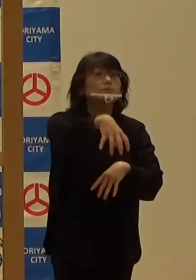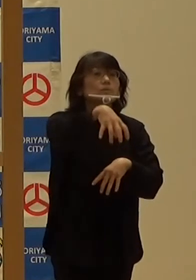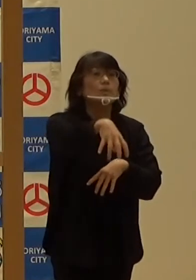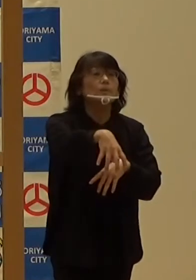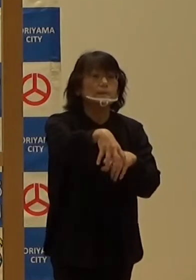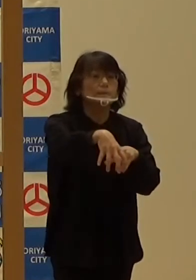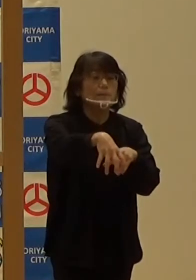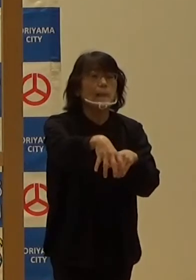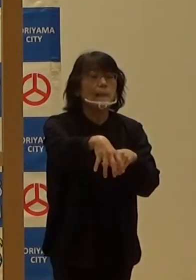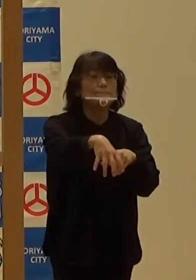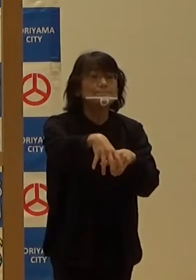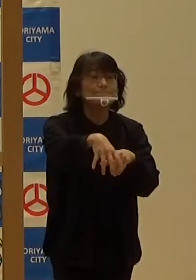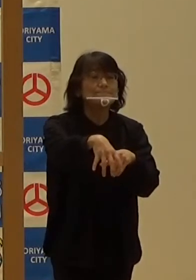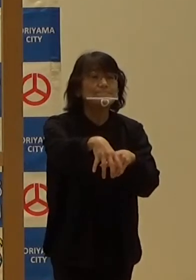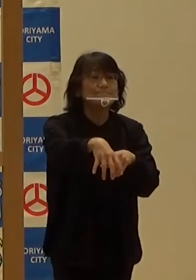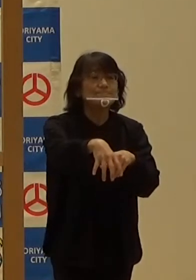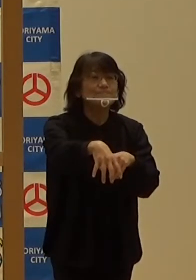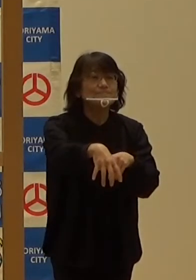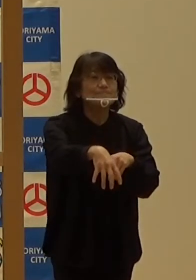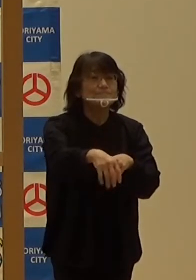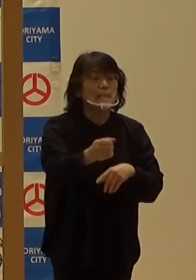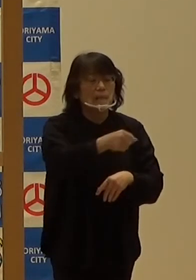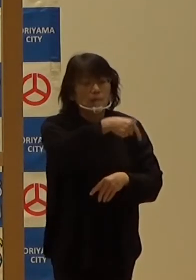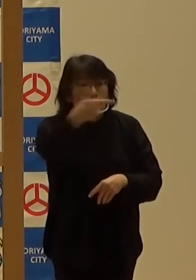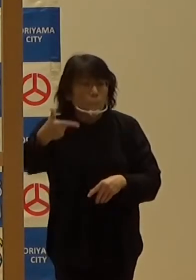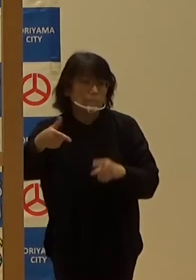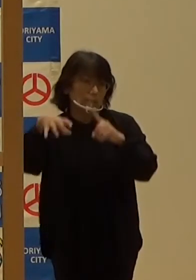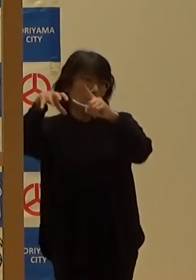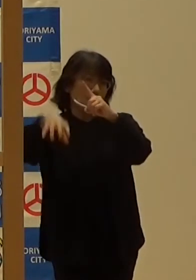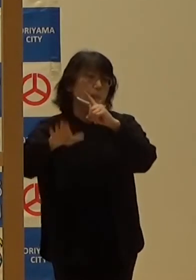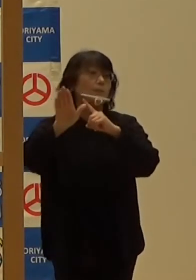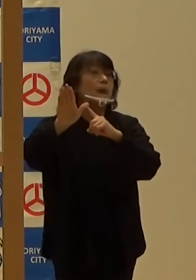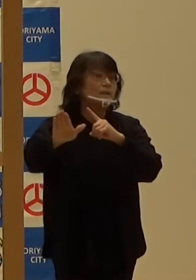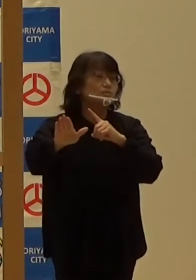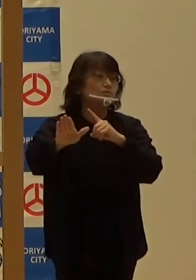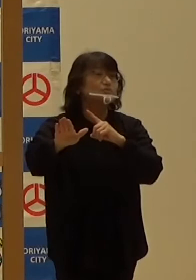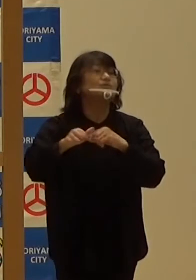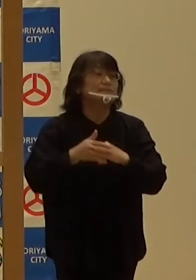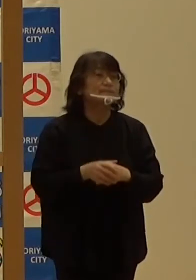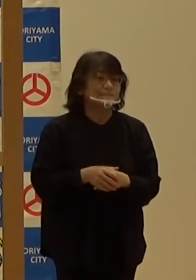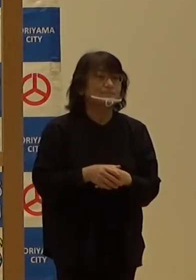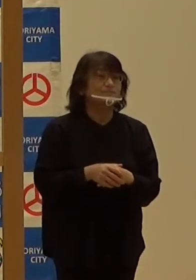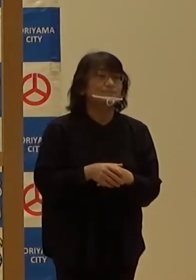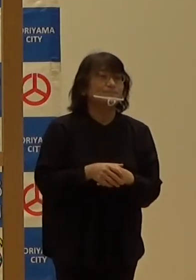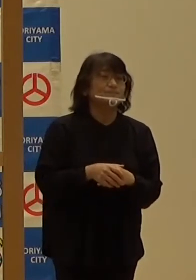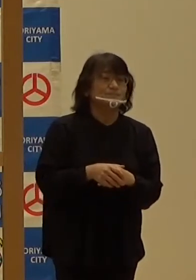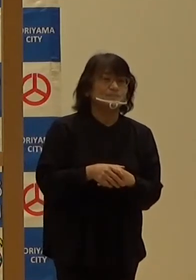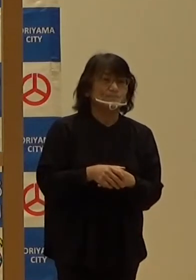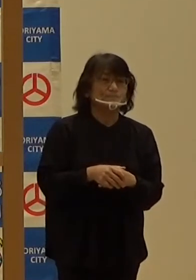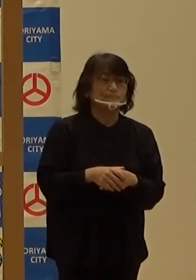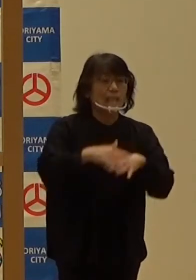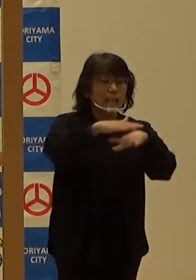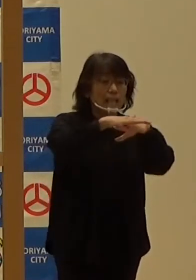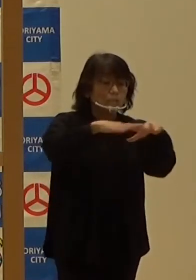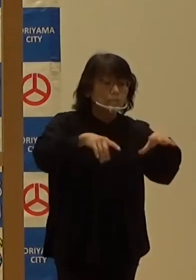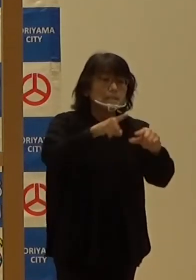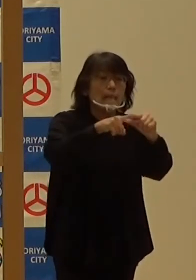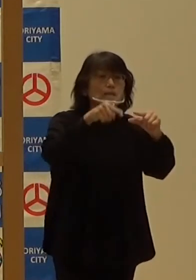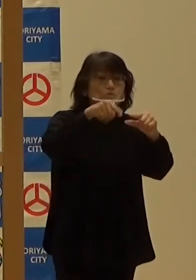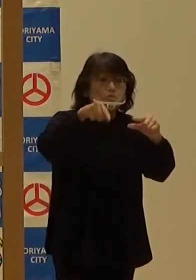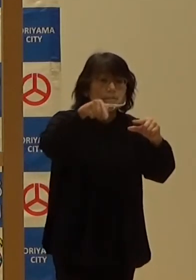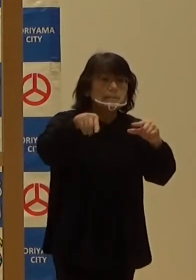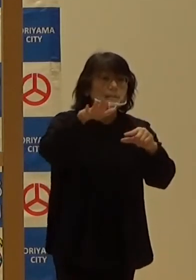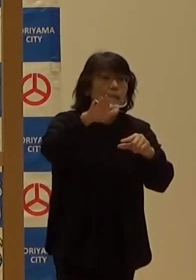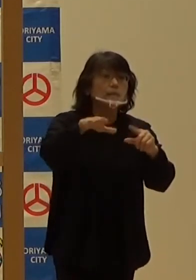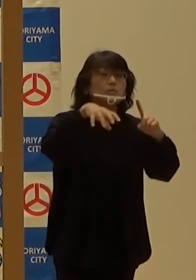ですね、なかなかこう本当に大きいところもございますけれども、やはりこう郡山規模でこれだけの都心部にあってある公園というの